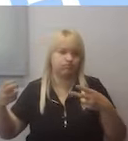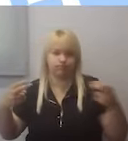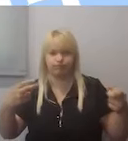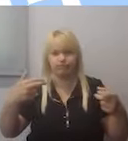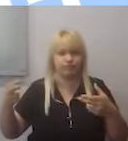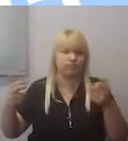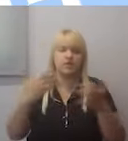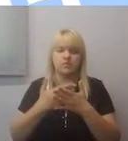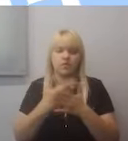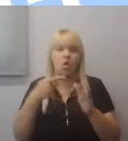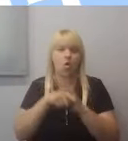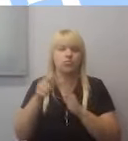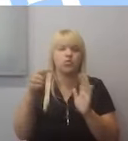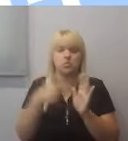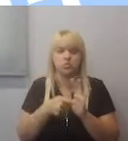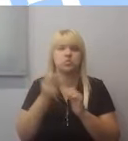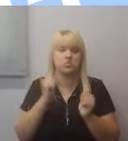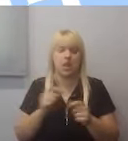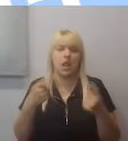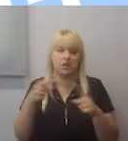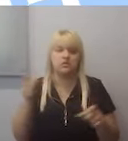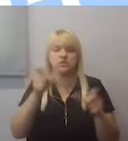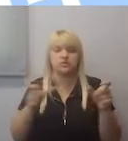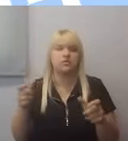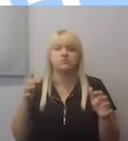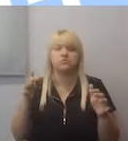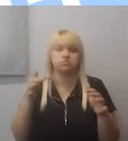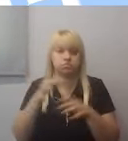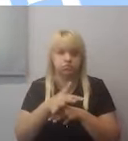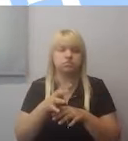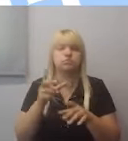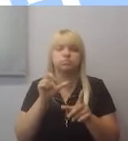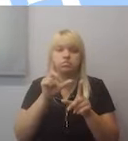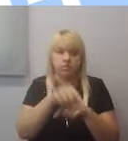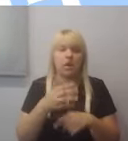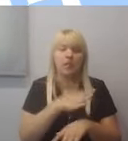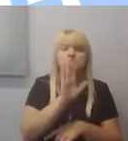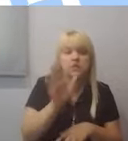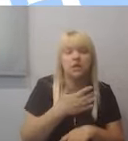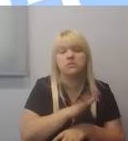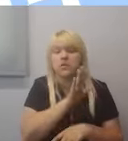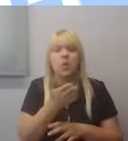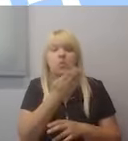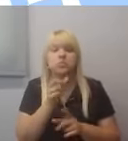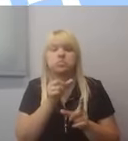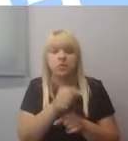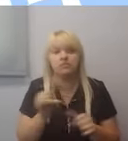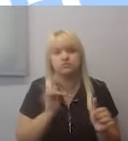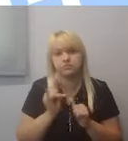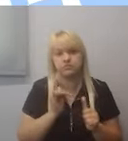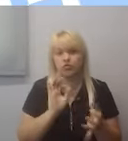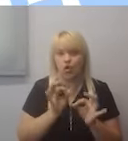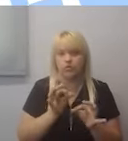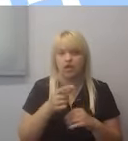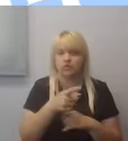robežas miera laikos cilvēki piebrauc labdien labdien atver durvis sarunājis kur jūs vai ko vai tamlīdzīgi nu pieklājīgi normāli un te viens milzīgā